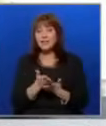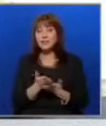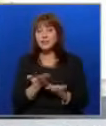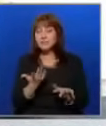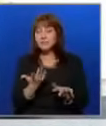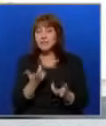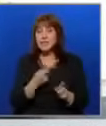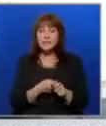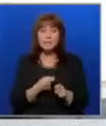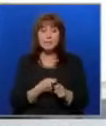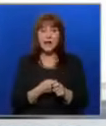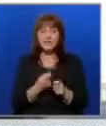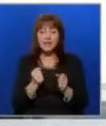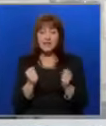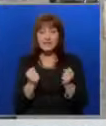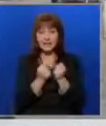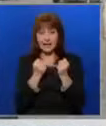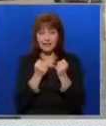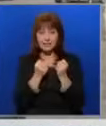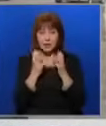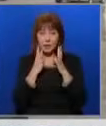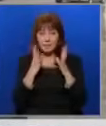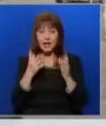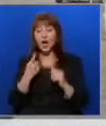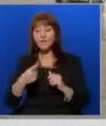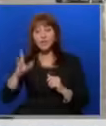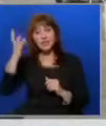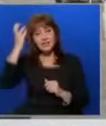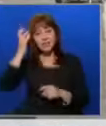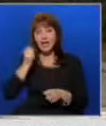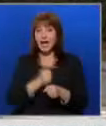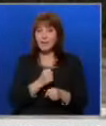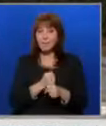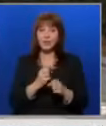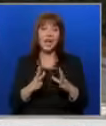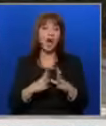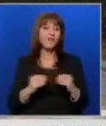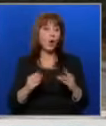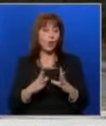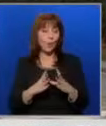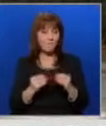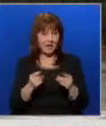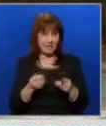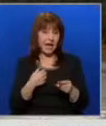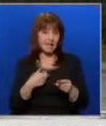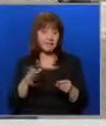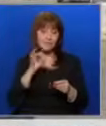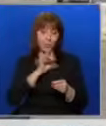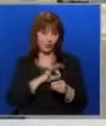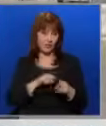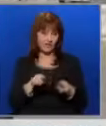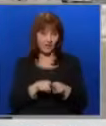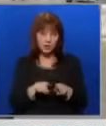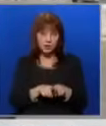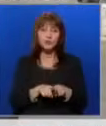създава стрес и паника. В другите държави работи. В Румъния, да, съм получавал такива известия, така